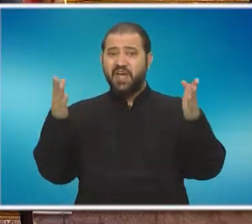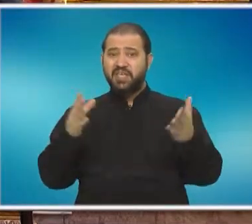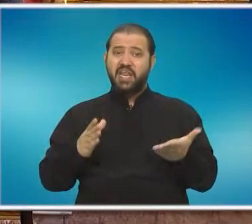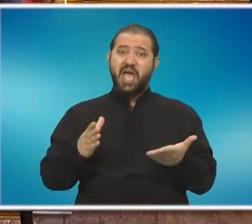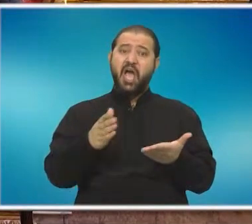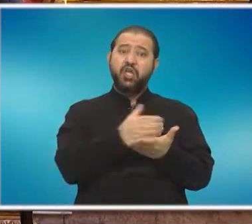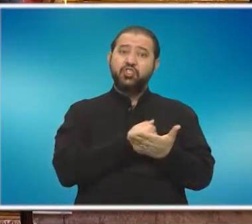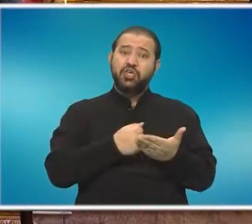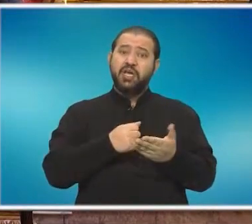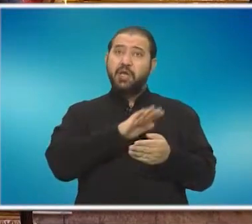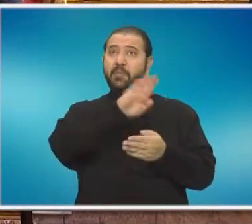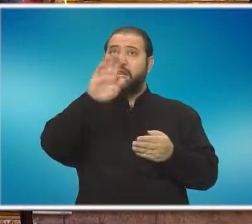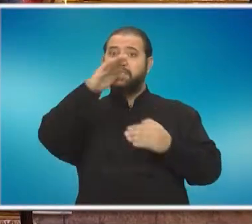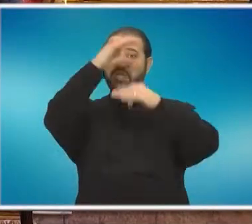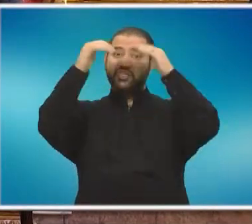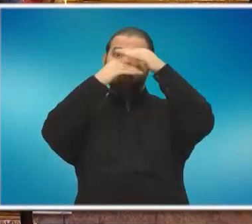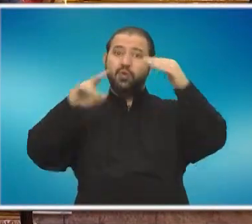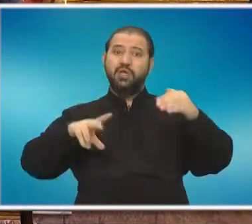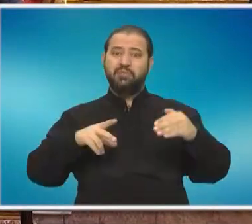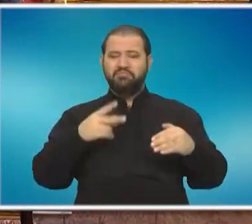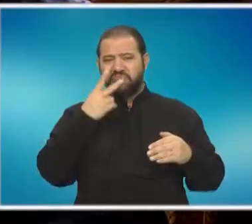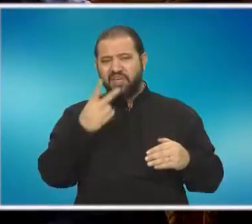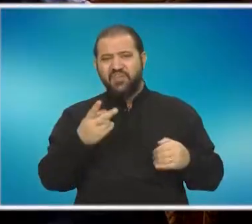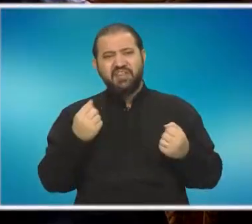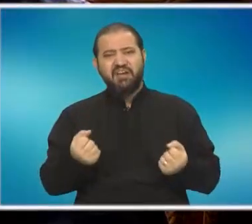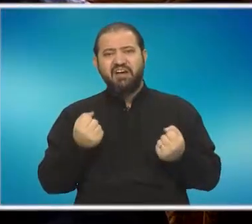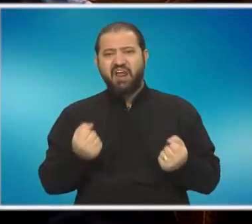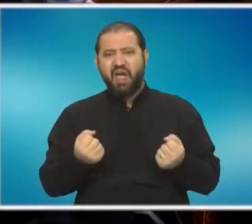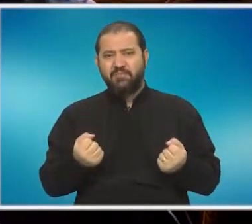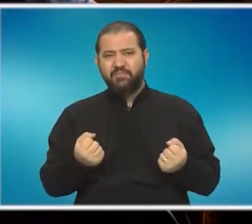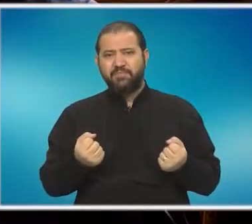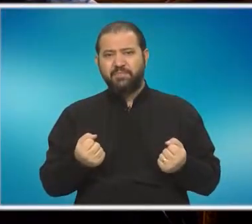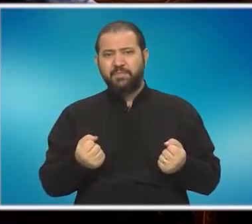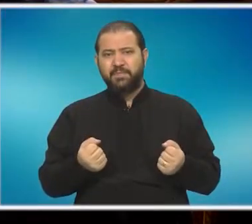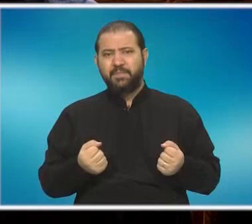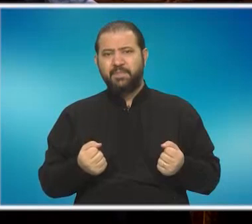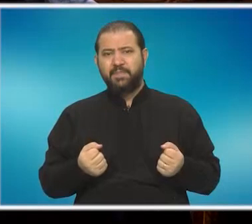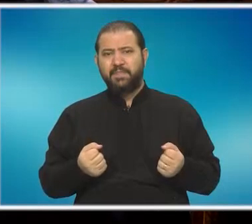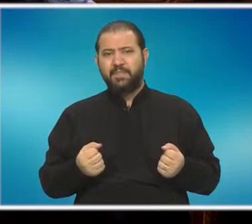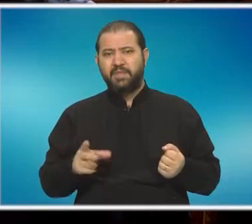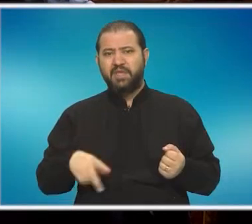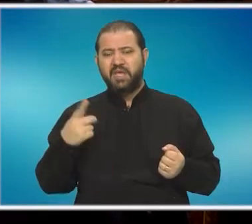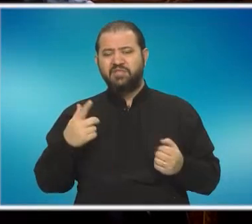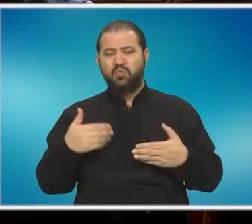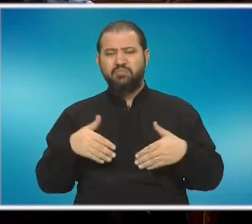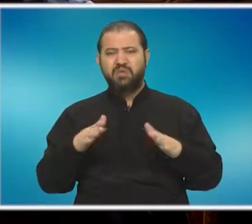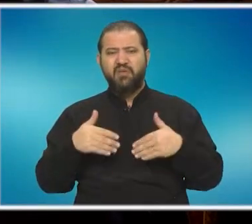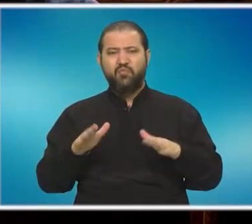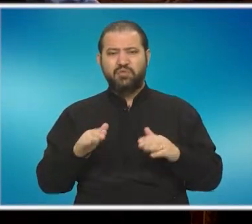pare cumplit de grea. Părându-i se așa cumplit de grea, este practic un